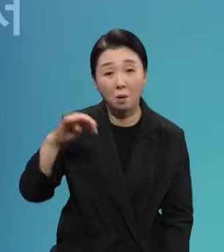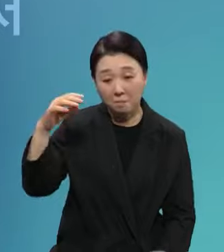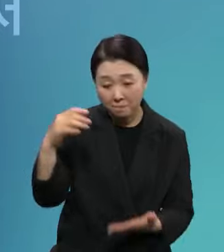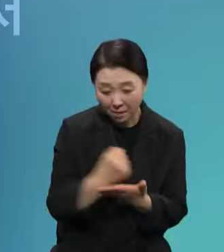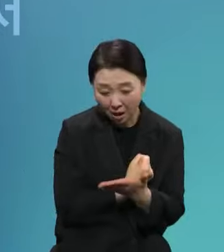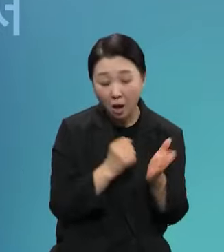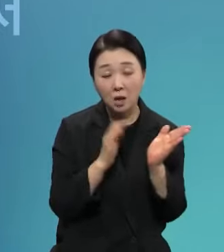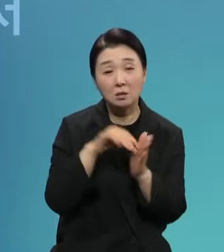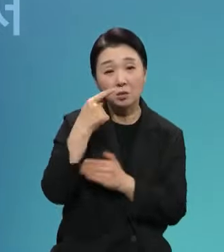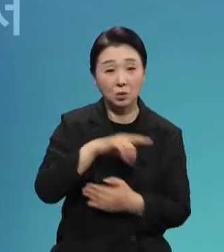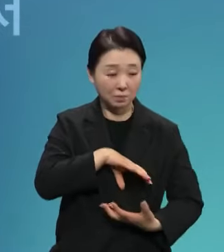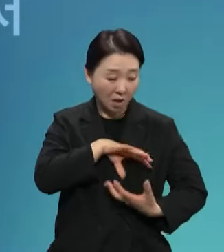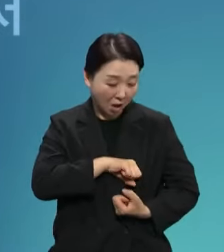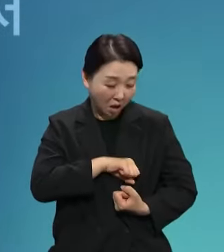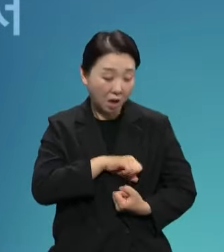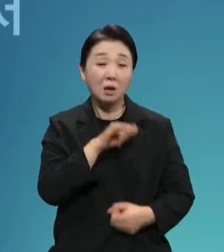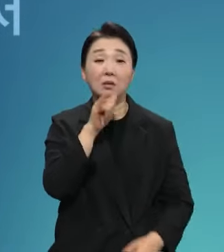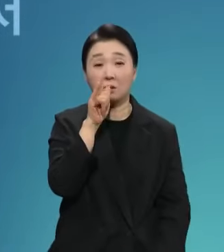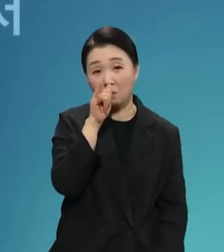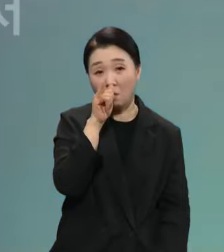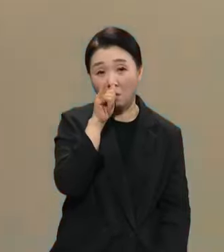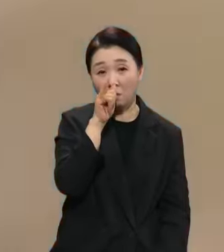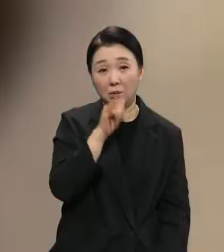직후 심장마비가 왔다는 내용인데요.